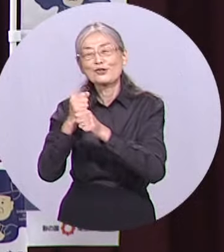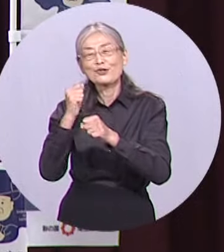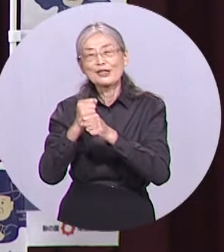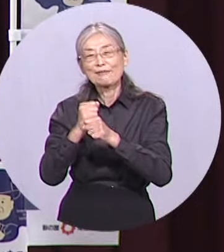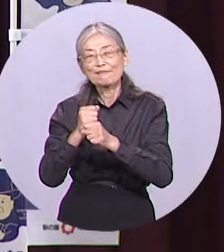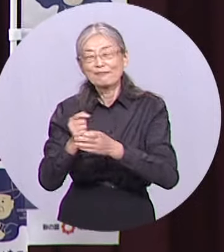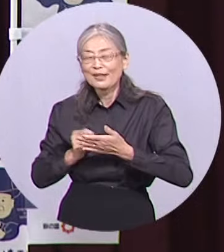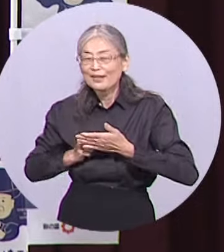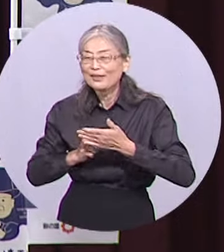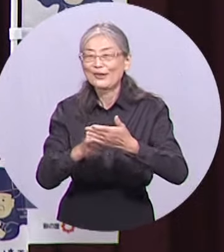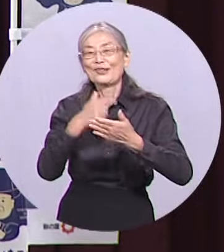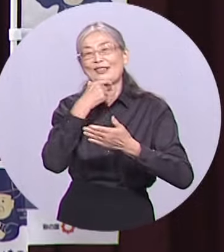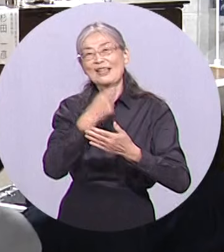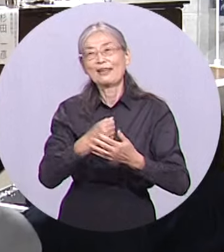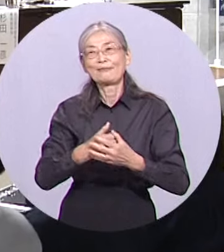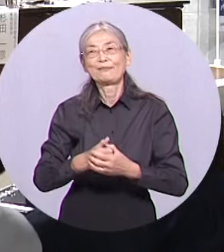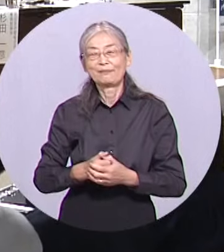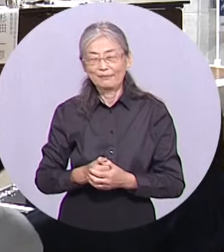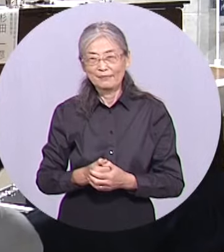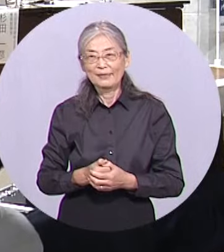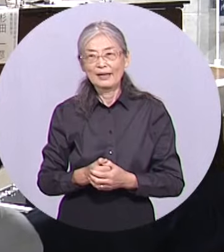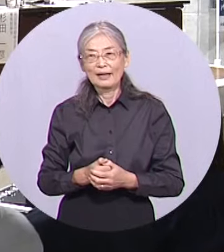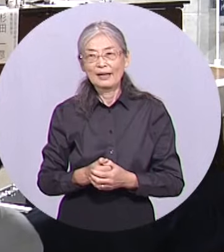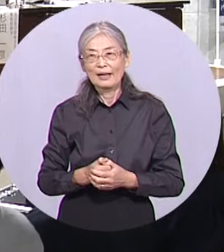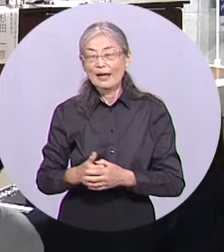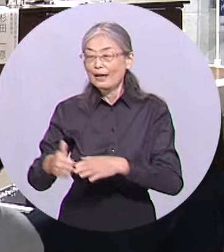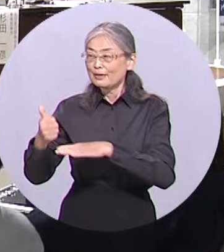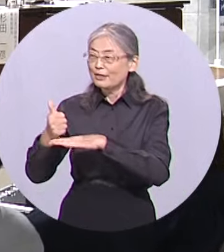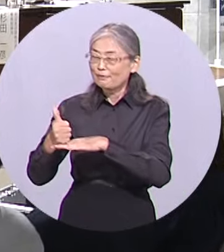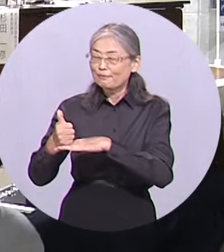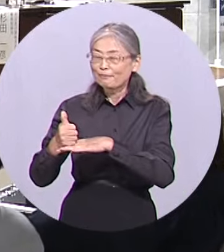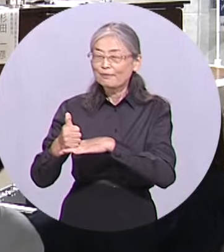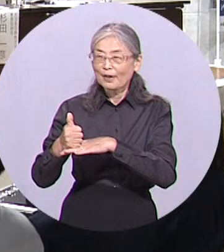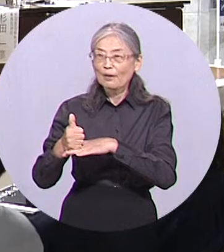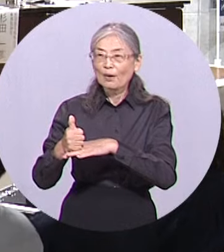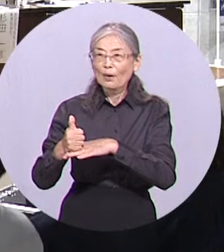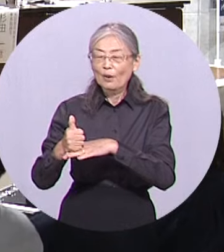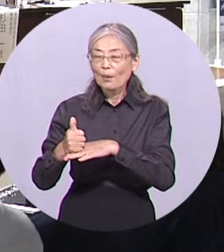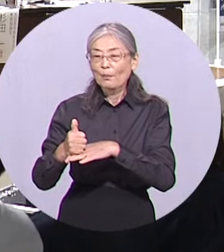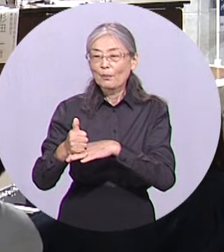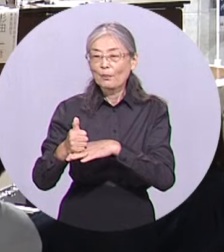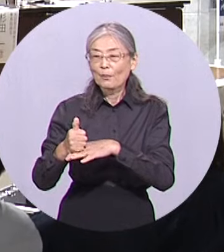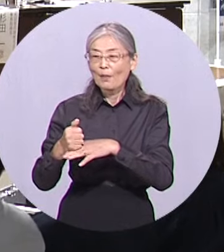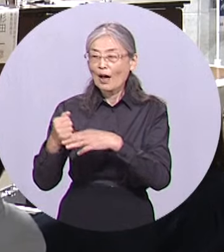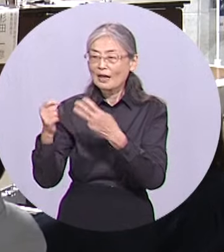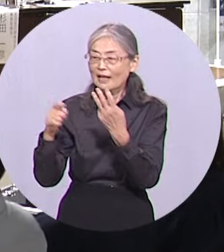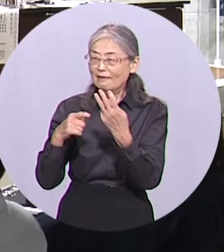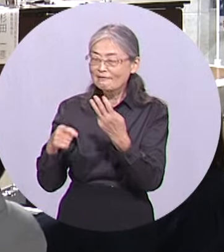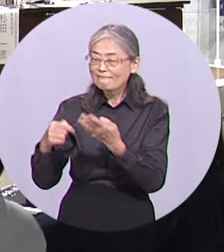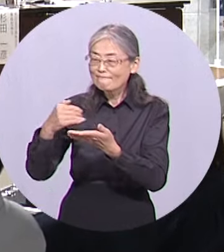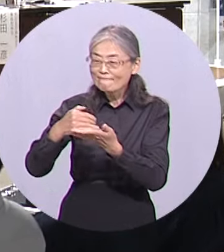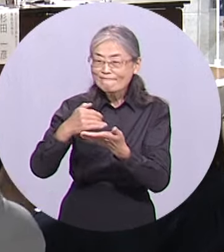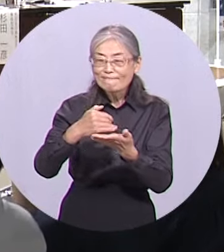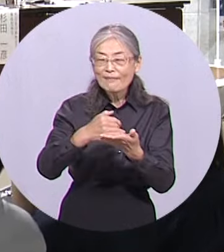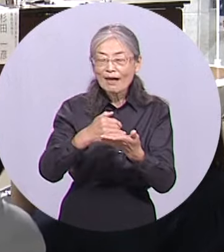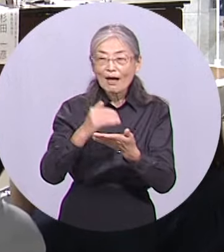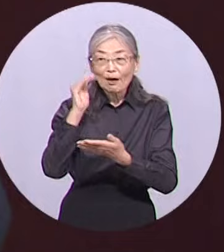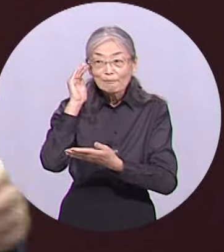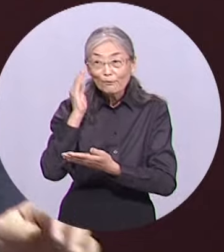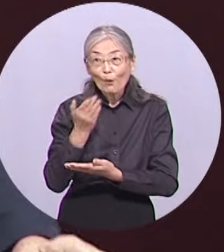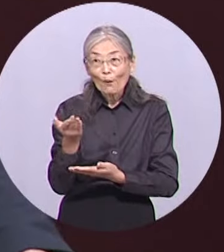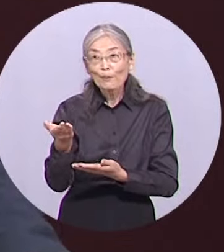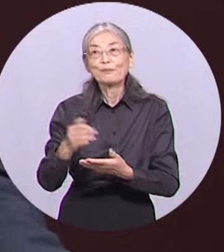を尽くしてまいりたいと思います。 大野知事、ここまで渋沢王にゆかりのある3社のお話をお聞きしていかがでしょう